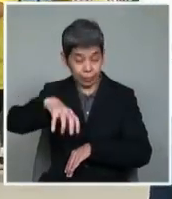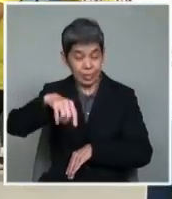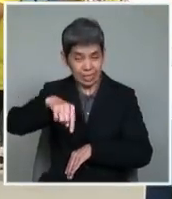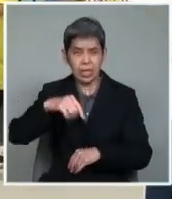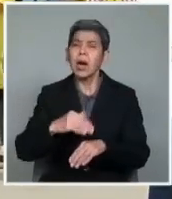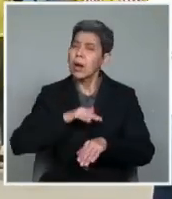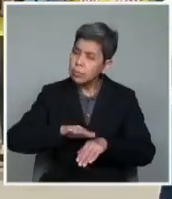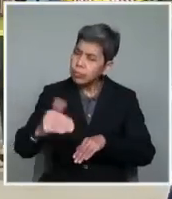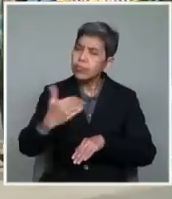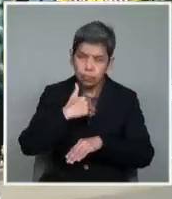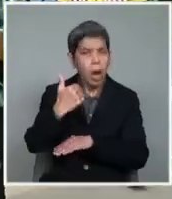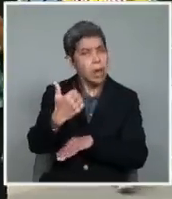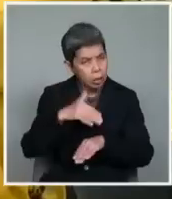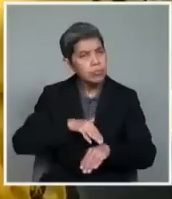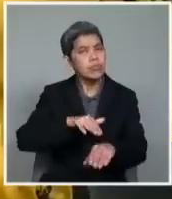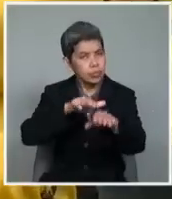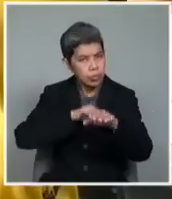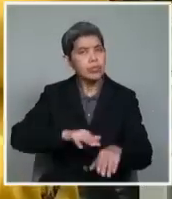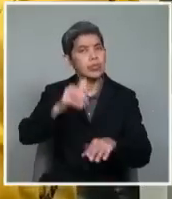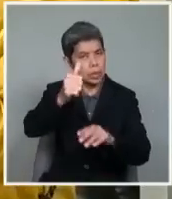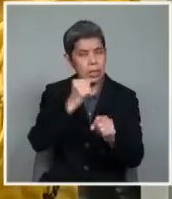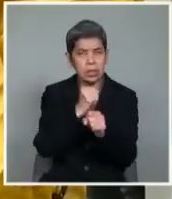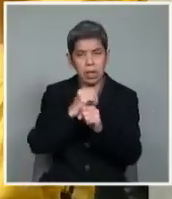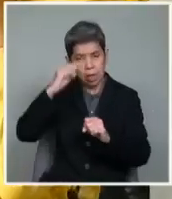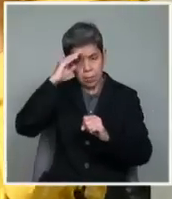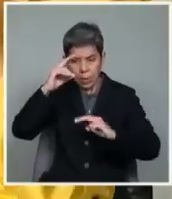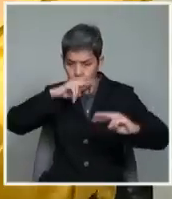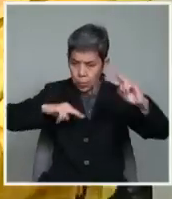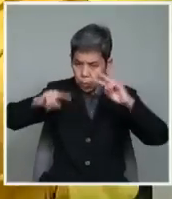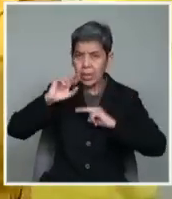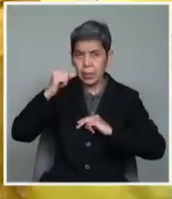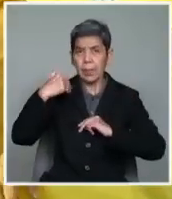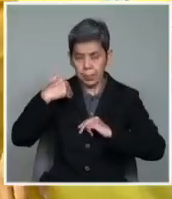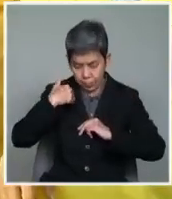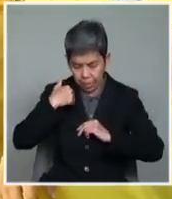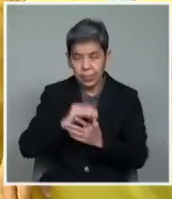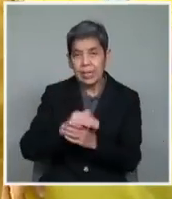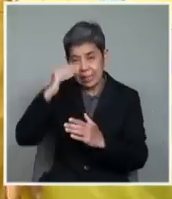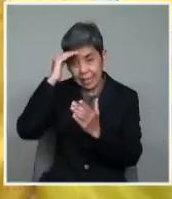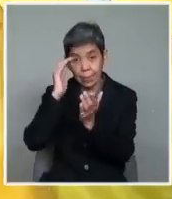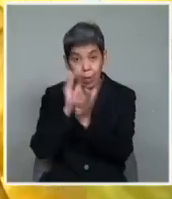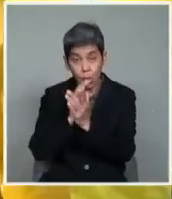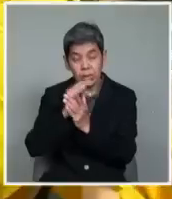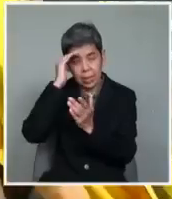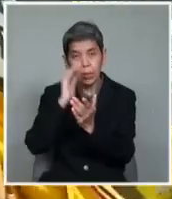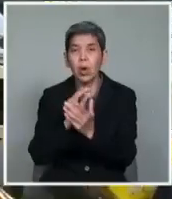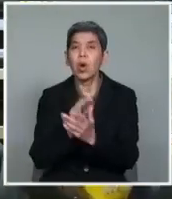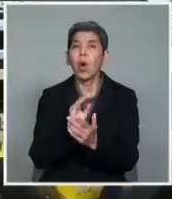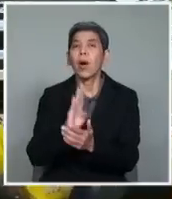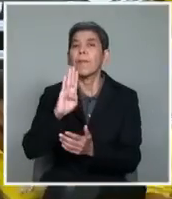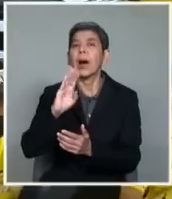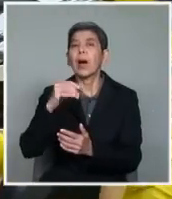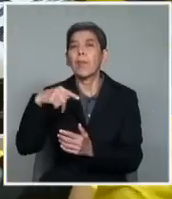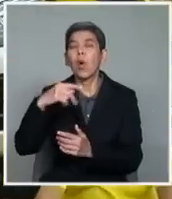ายังคงสัญจรได้ตามปกติมีเจ้าหน้าที่รักษาความปลอดภัยของรัฐสภาและเจ้าหน้าที่ตำรวจสถานีตำรวจนครบาลบางโพ